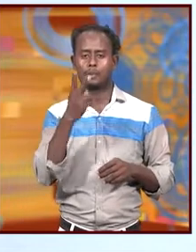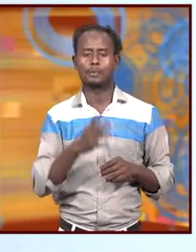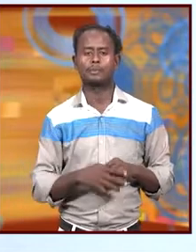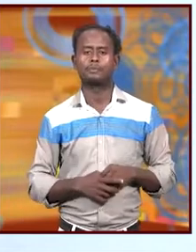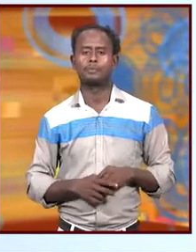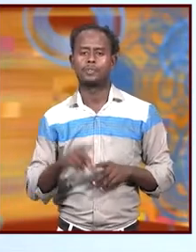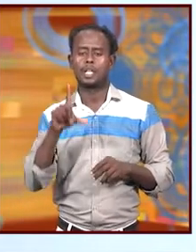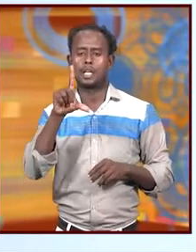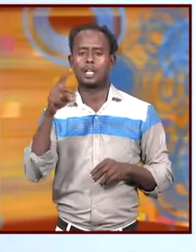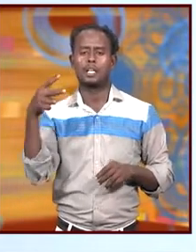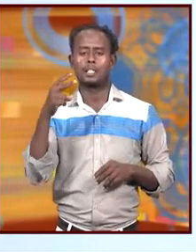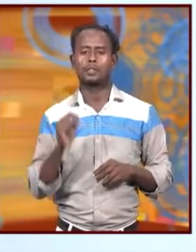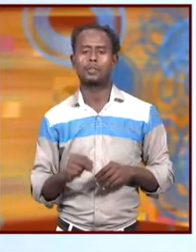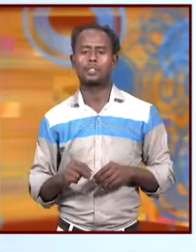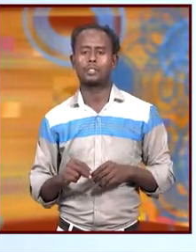Therefore,